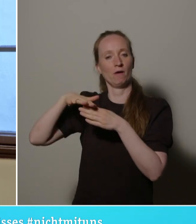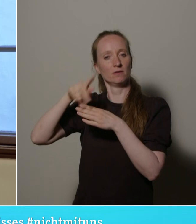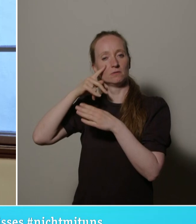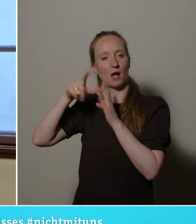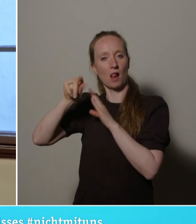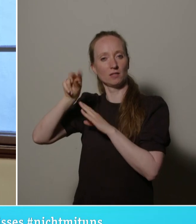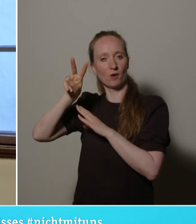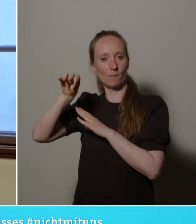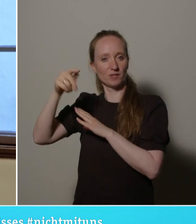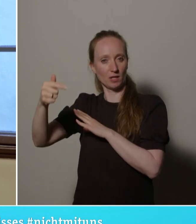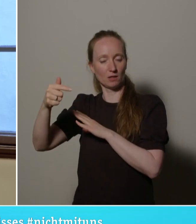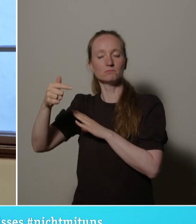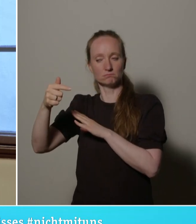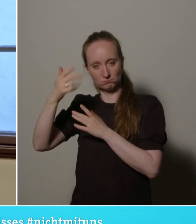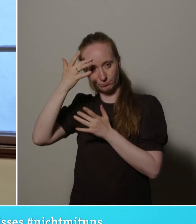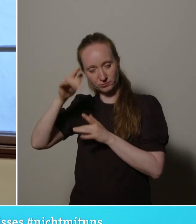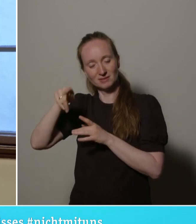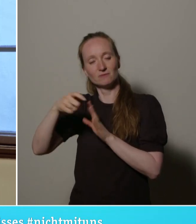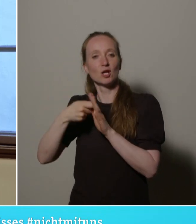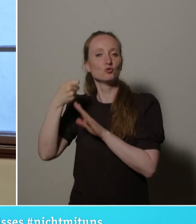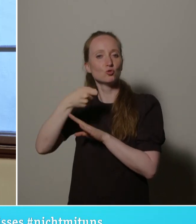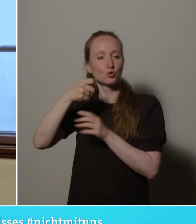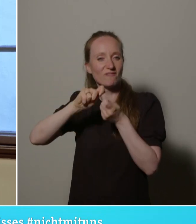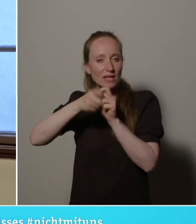zulässt. Alles andere ist jetzt hier